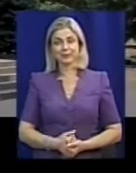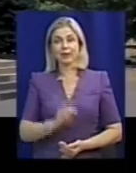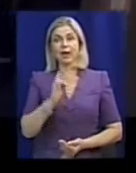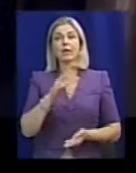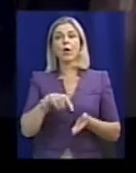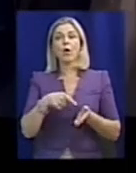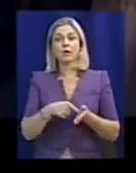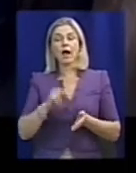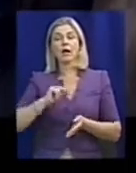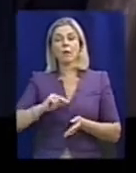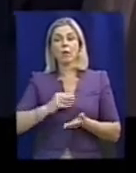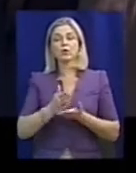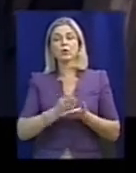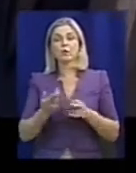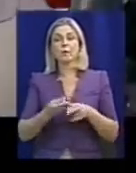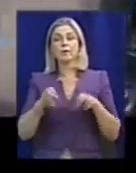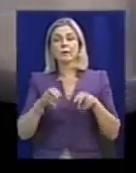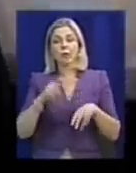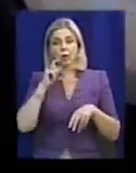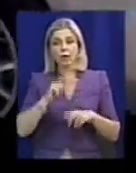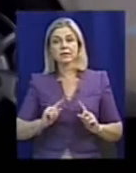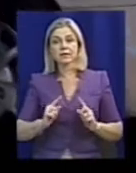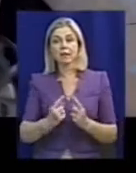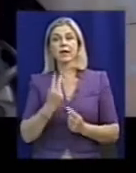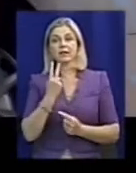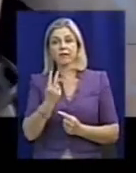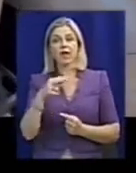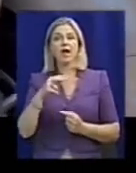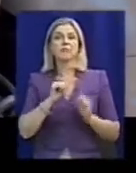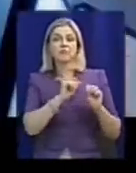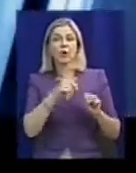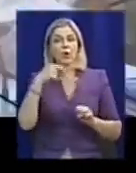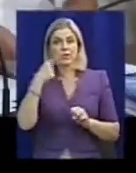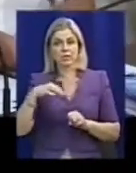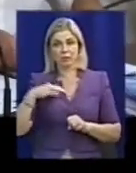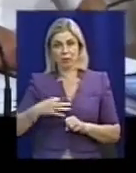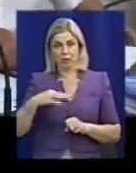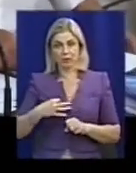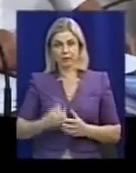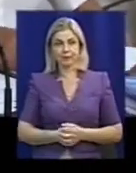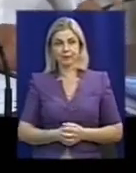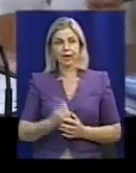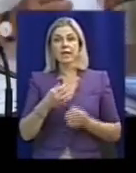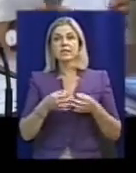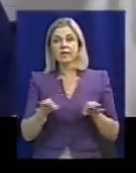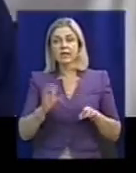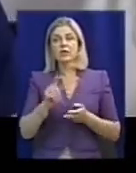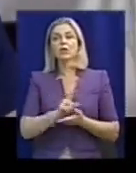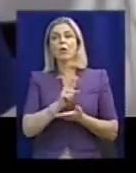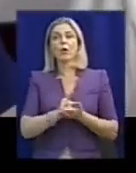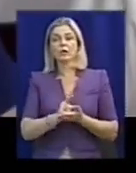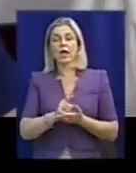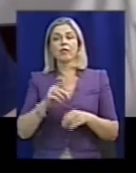Миколаєві співробітники Служби безпеки України затримали двох проросійських шпигунів. Звільненому з посади начальника